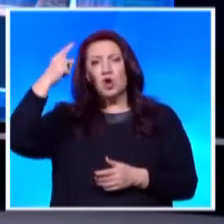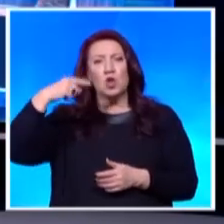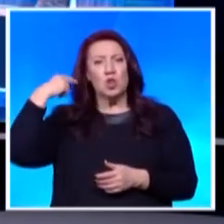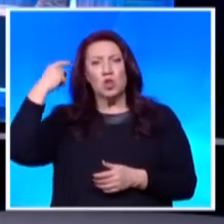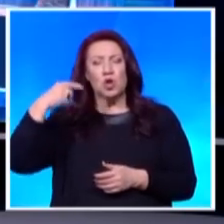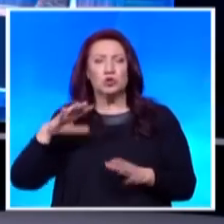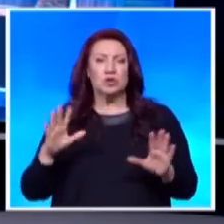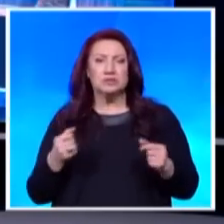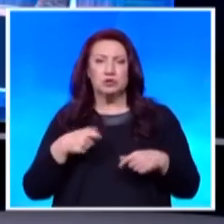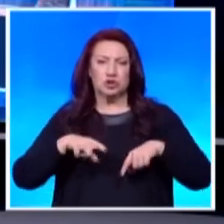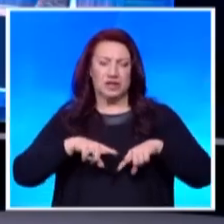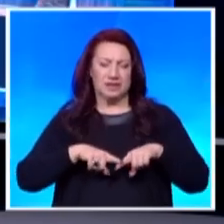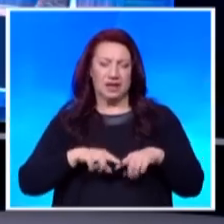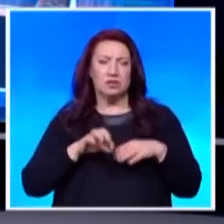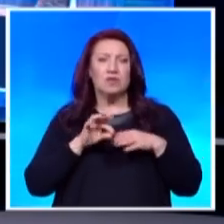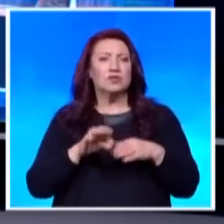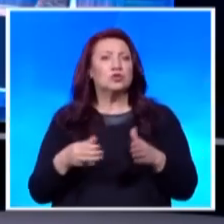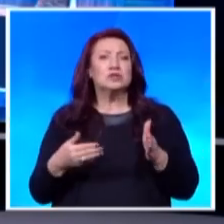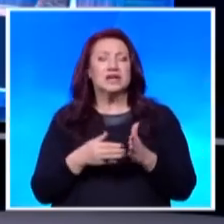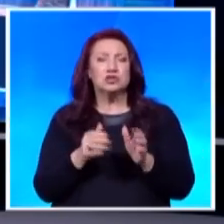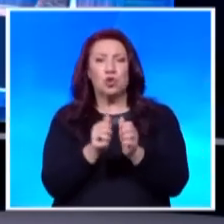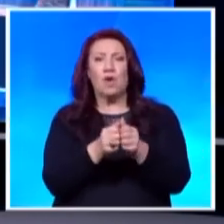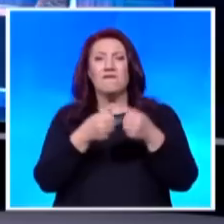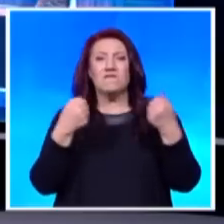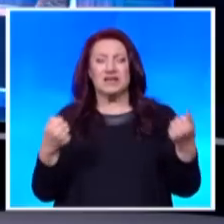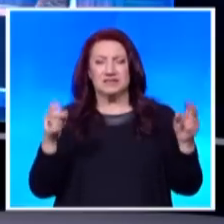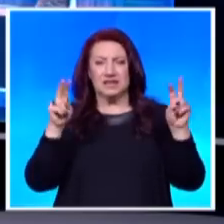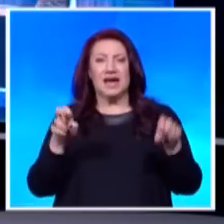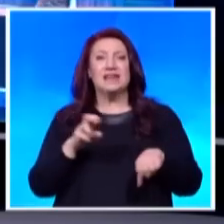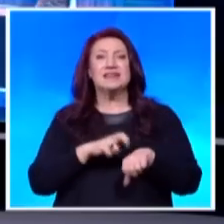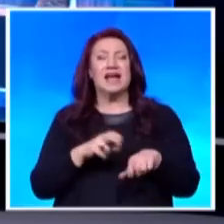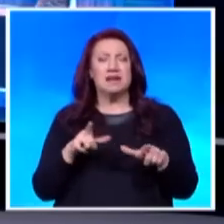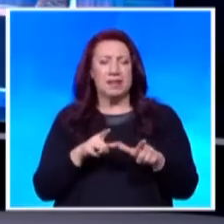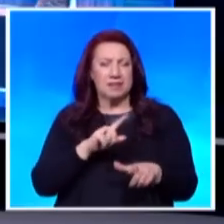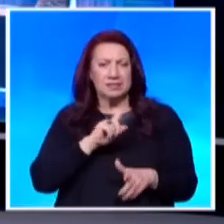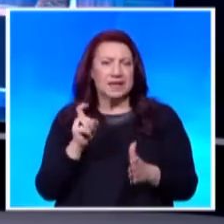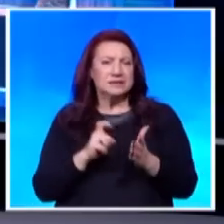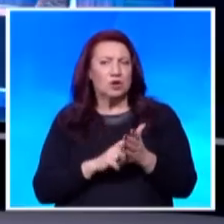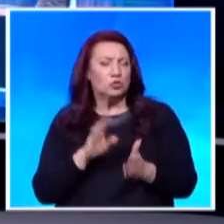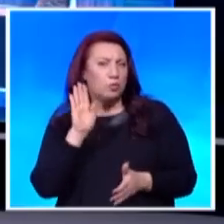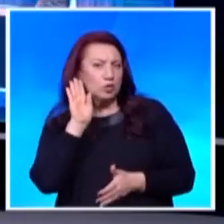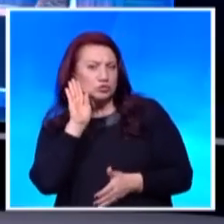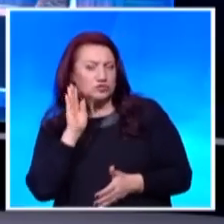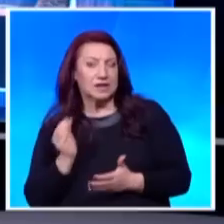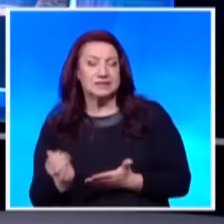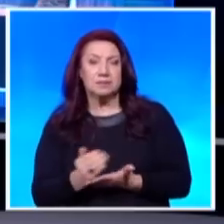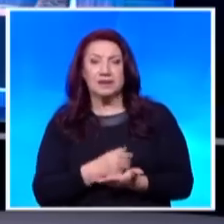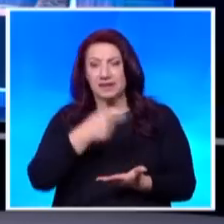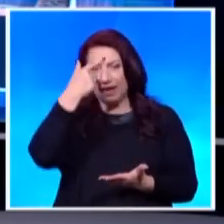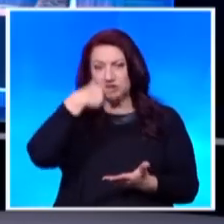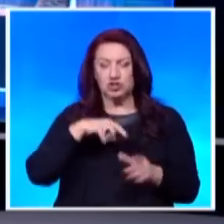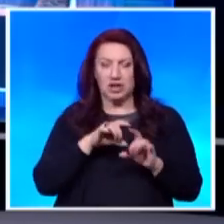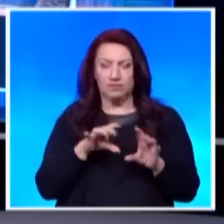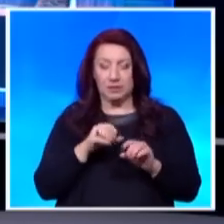група знаменитости срещу вестник Daily Mail за незаконни подслушвания и събиране на лична информация. На предварителното